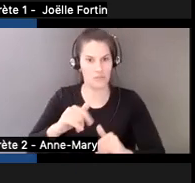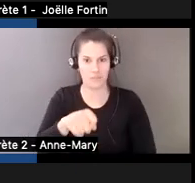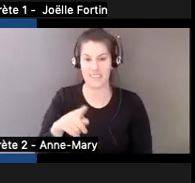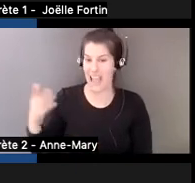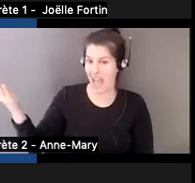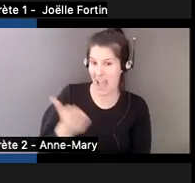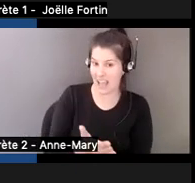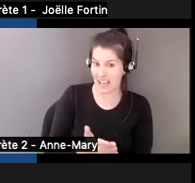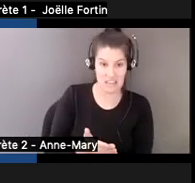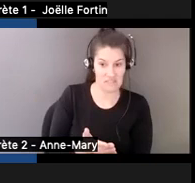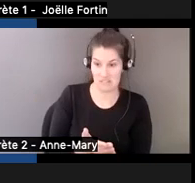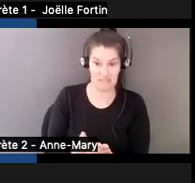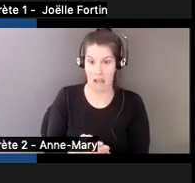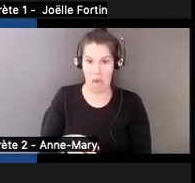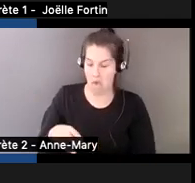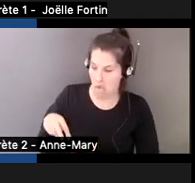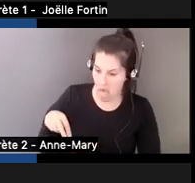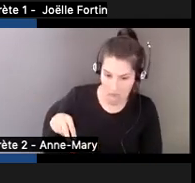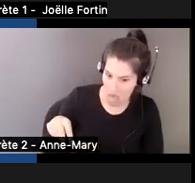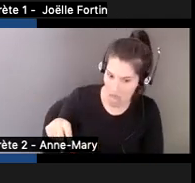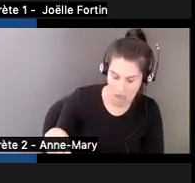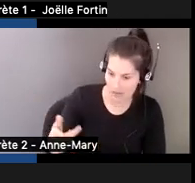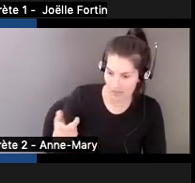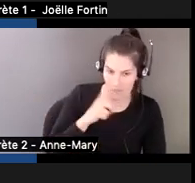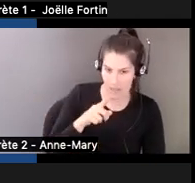arrivant. Et au home, il s'est mis à